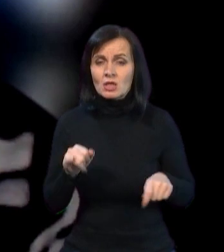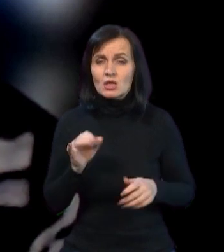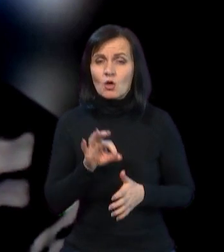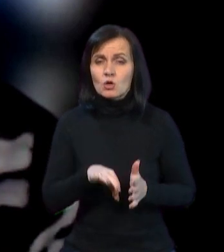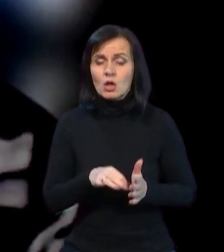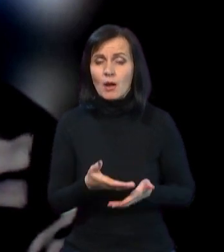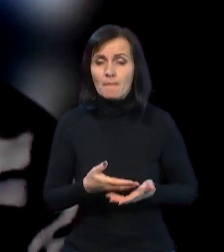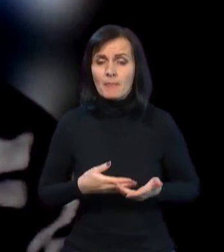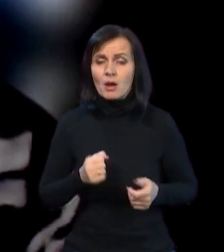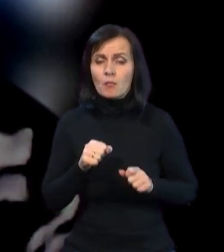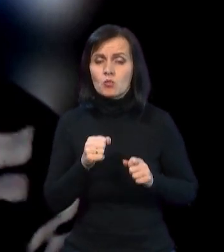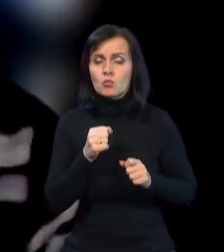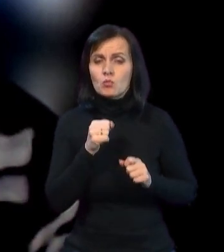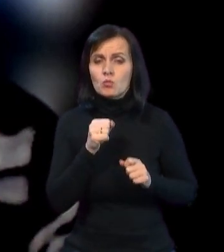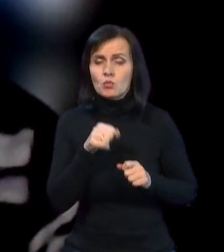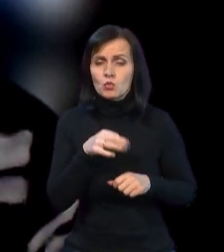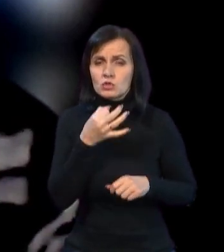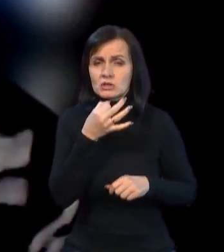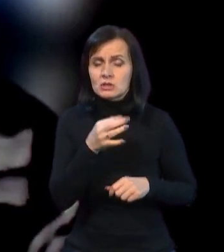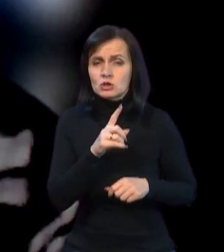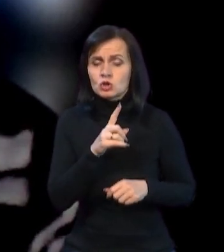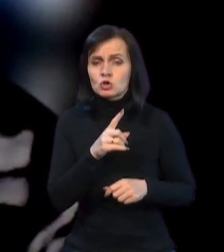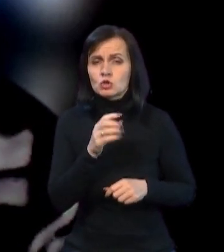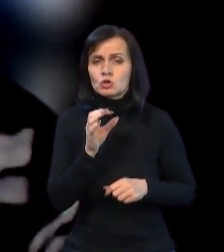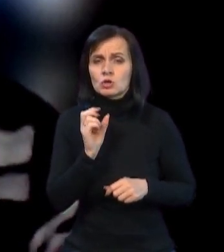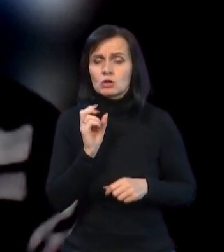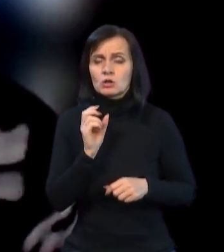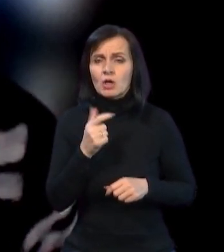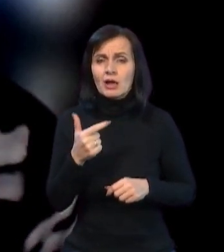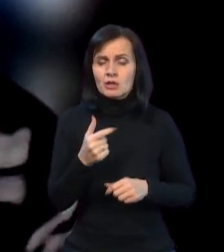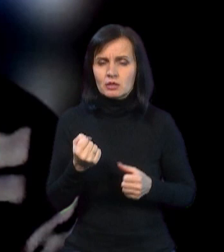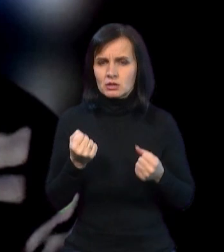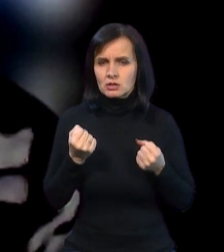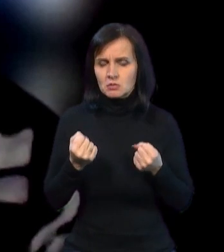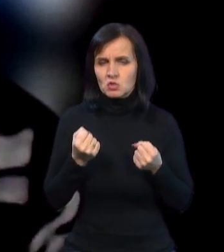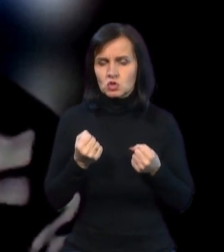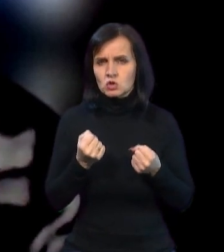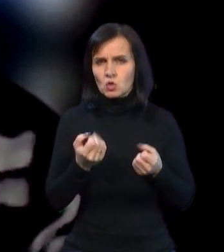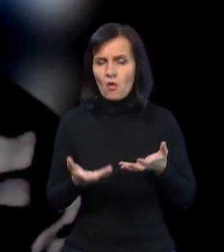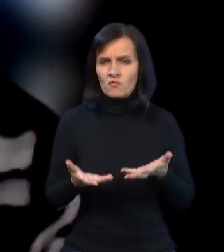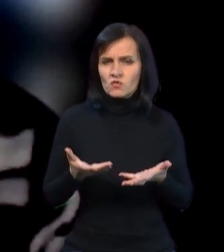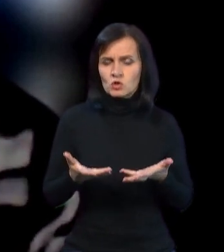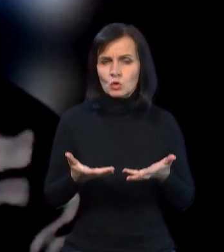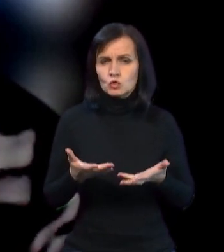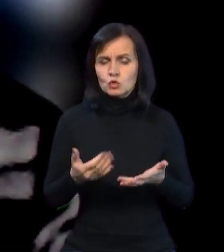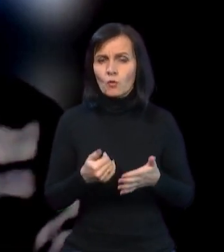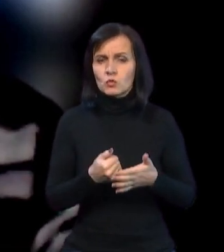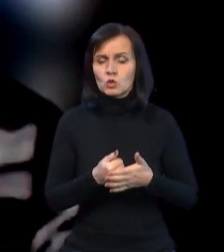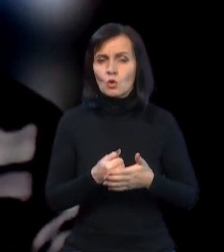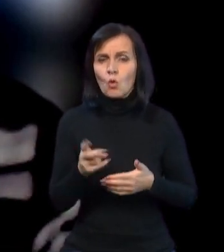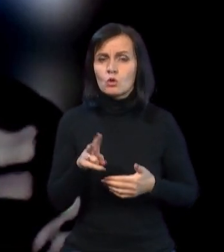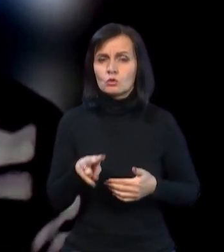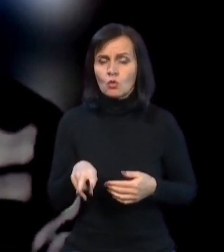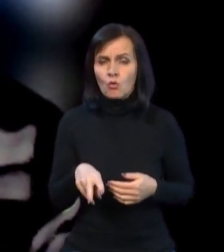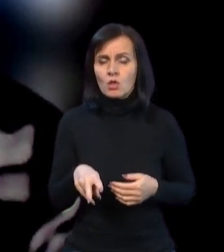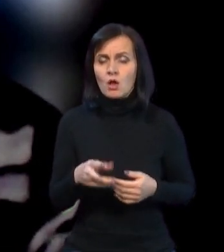одразу ми можемо сказати, що курс гривня зміцнилася по відношенню до долара. Однак,